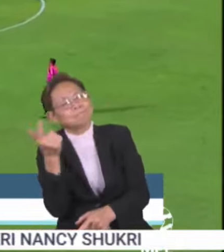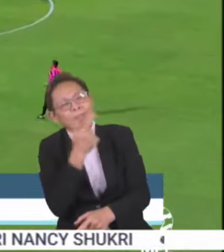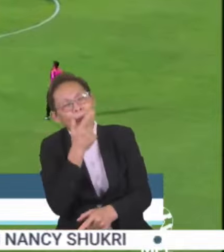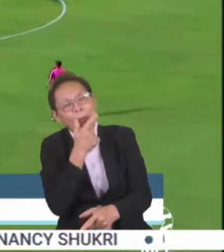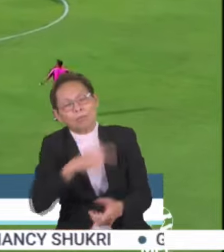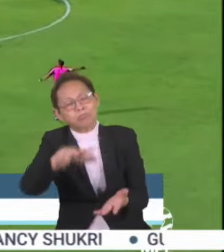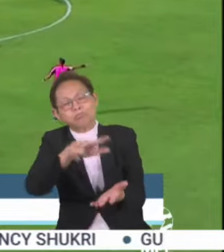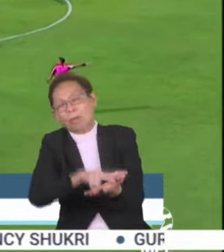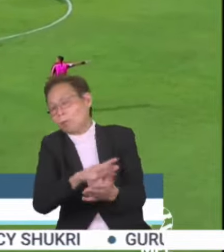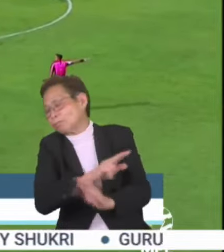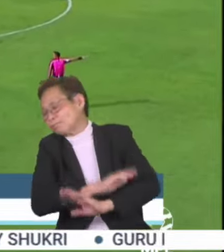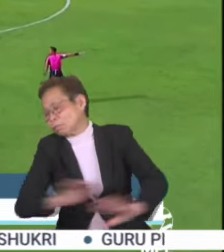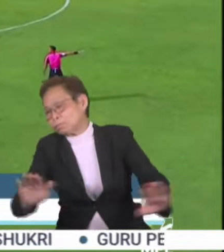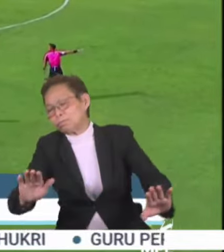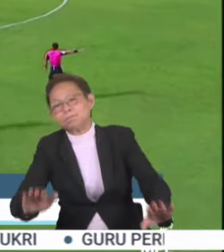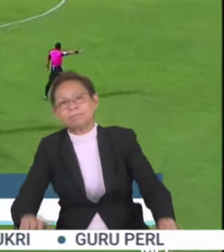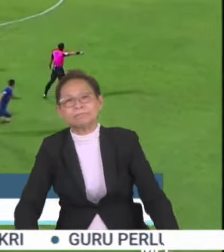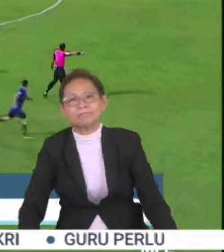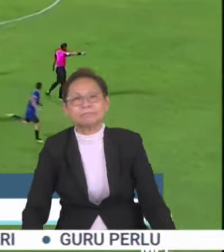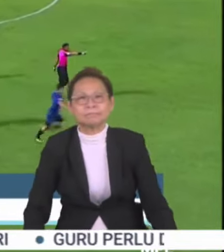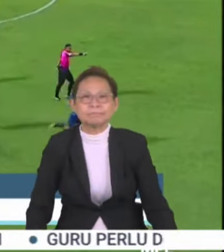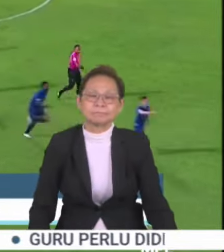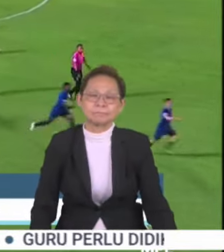sebarang pengesahan.